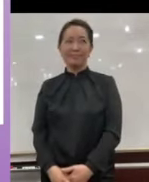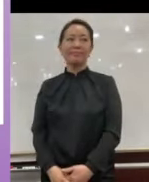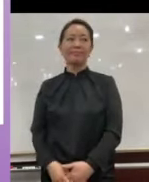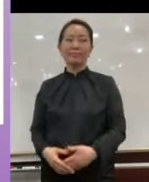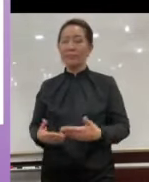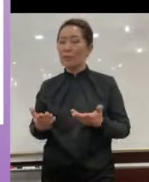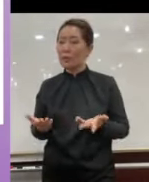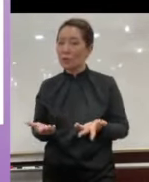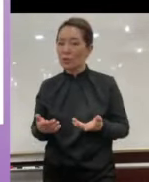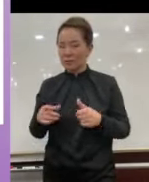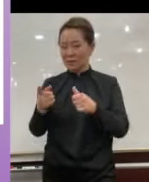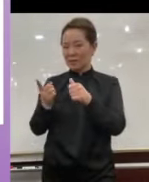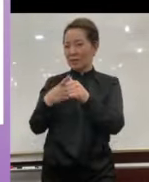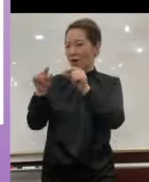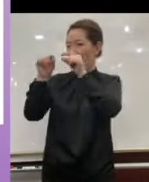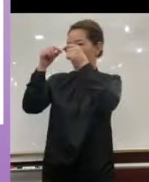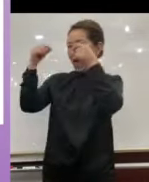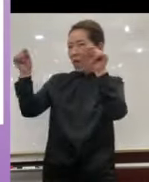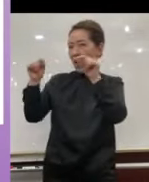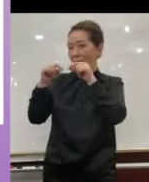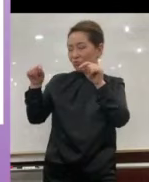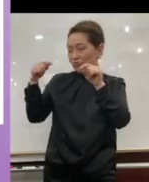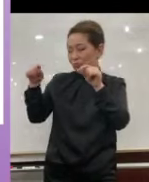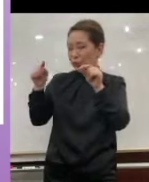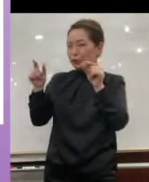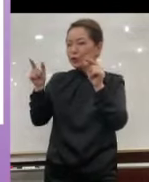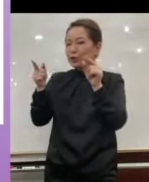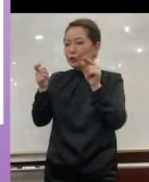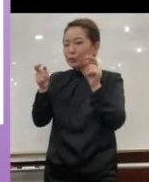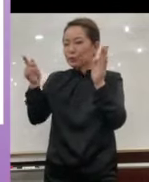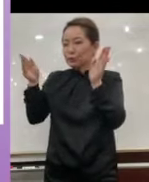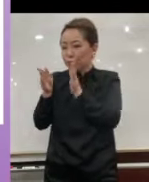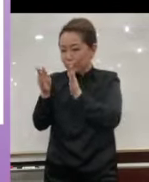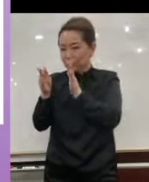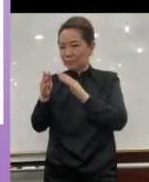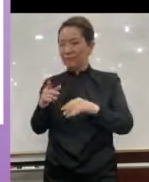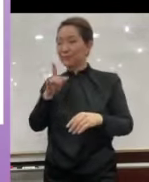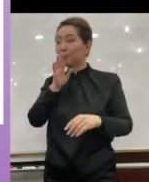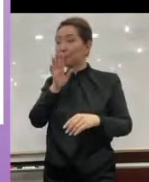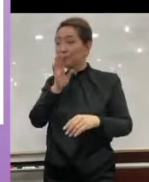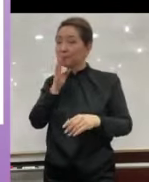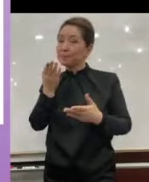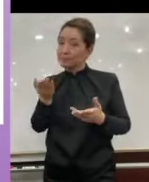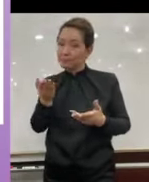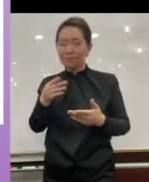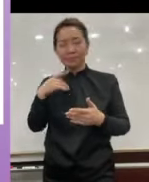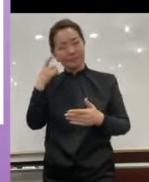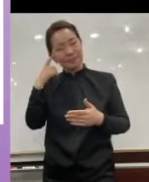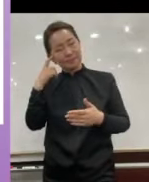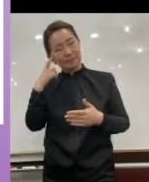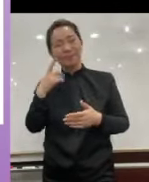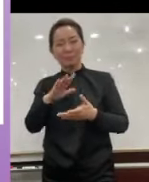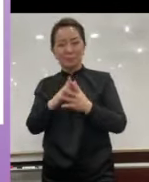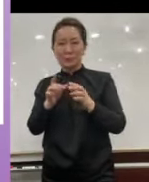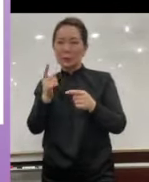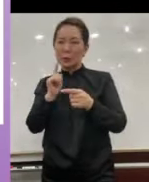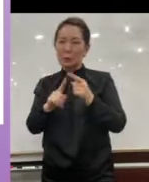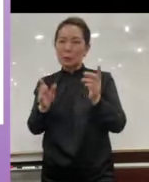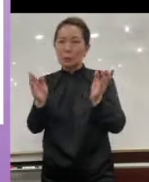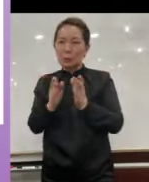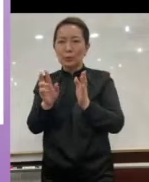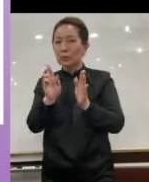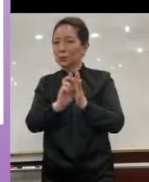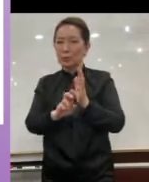За тэгэхээр тийм энэ урт нэрийг аль болох богино болох гэж одоо бид нэр бас үдсэн ч гэсэн те тийм ч богино бас